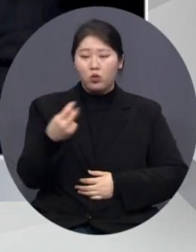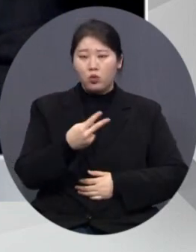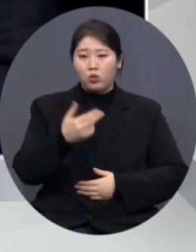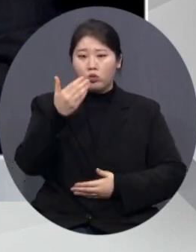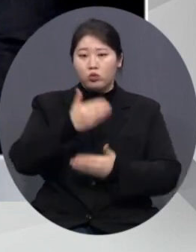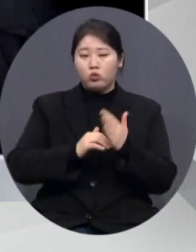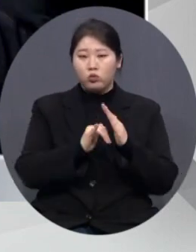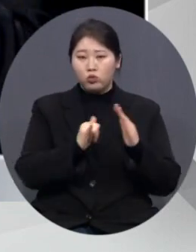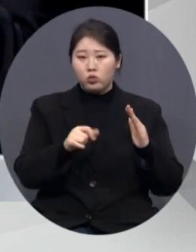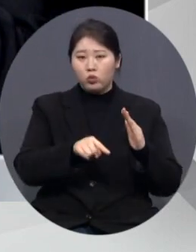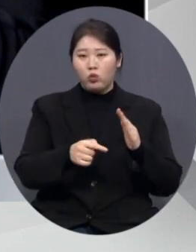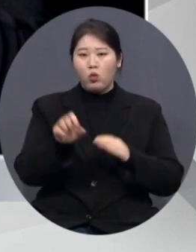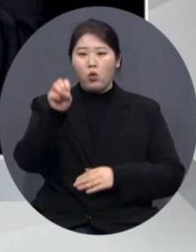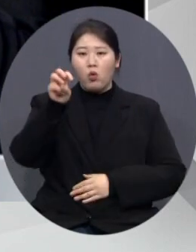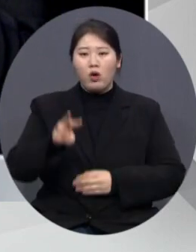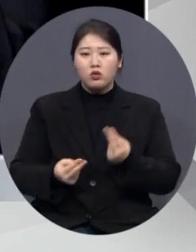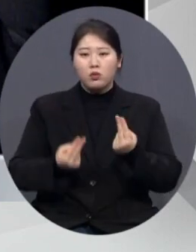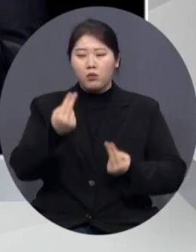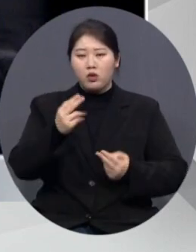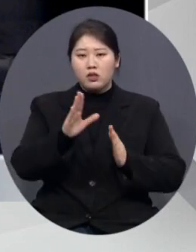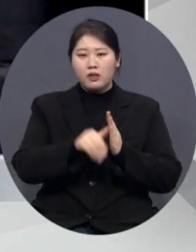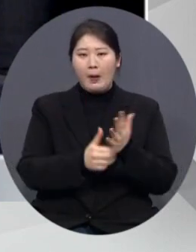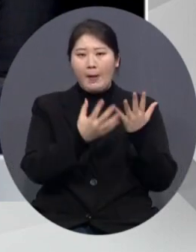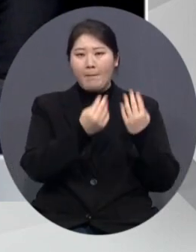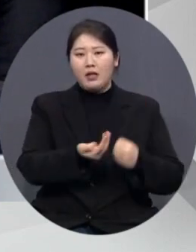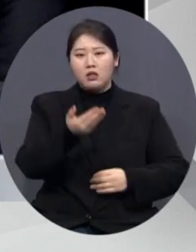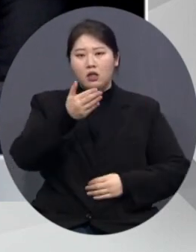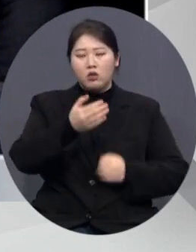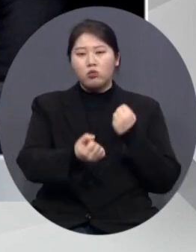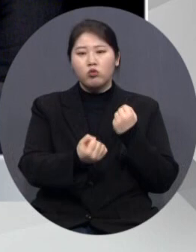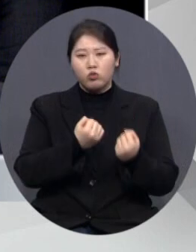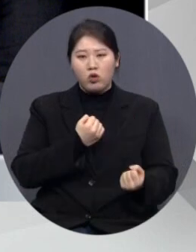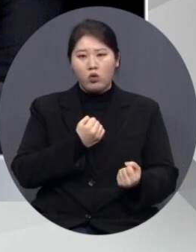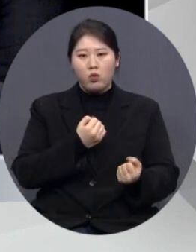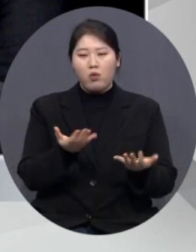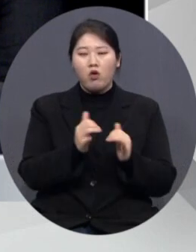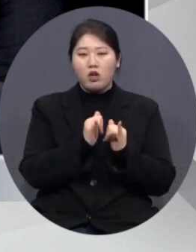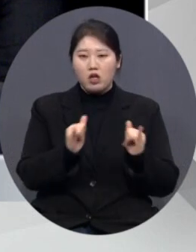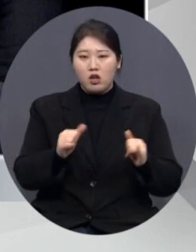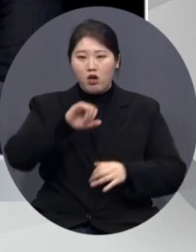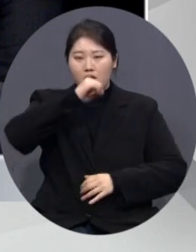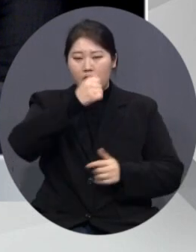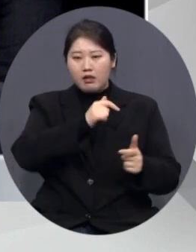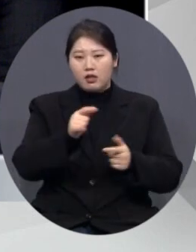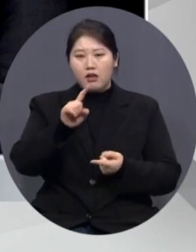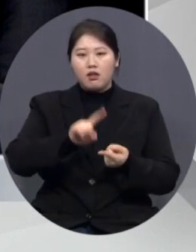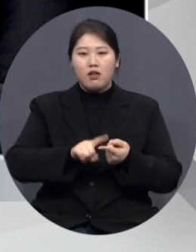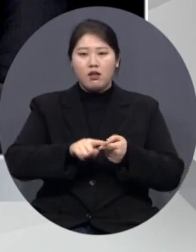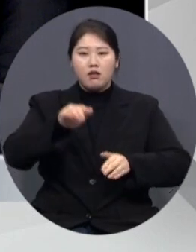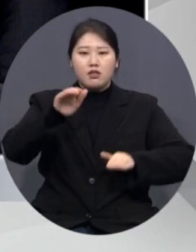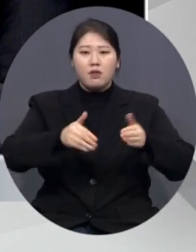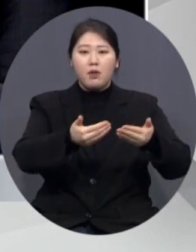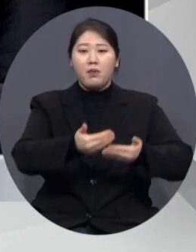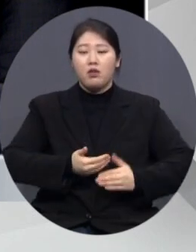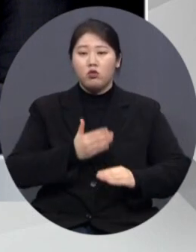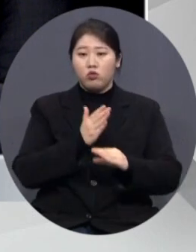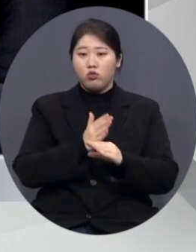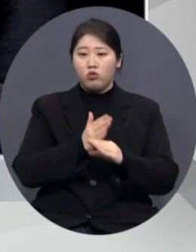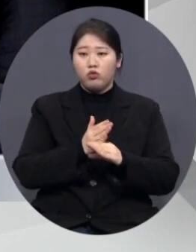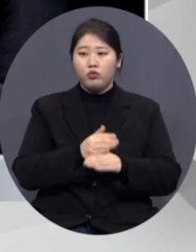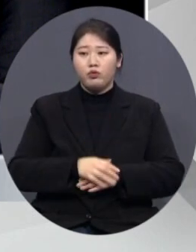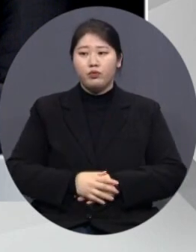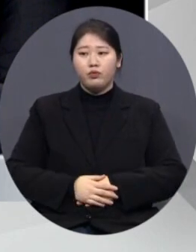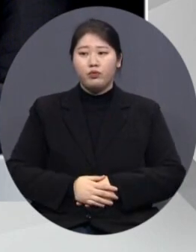비해서 많음에도 불구하고 인력이나 예산 등에 대해서 어 차등 대우를 받고 있다 저희